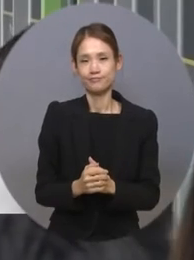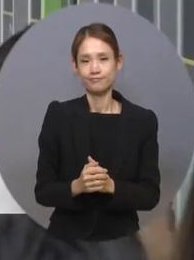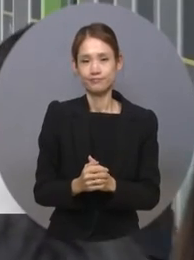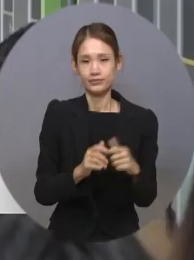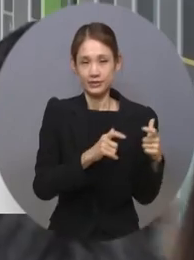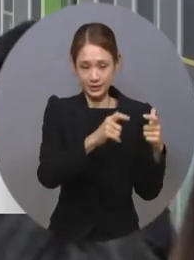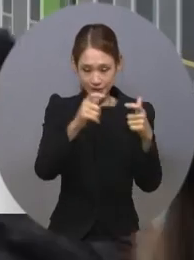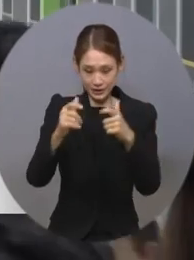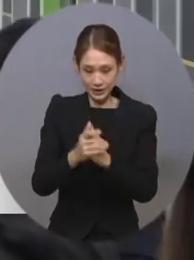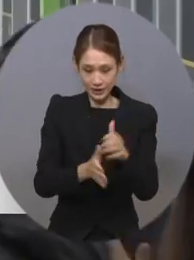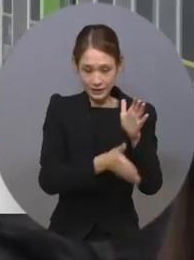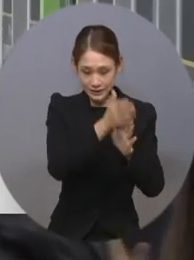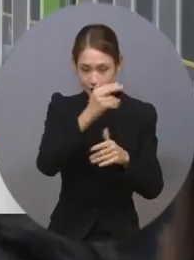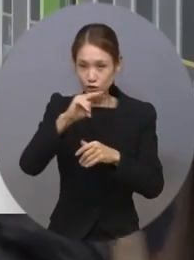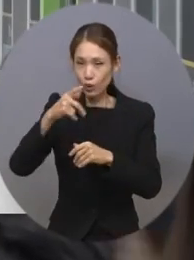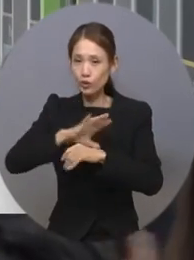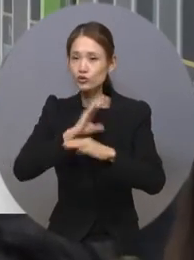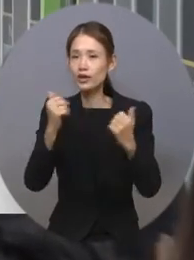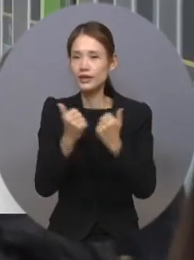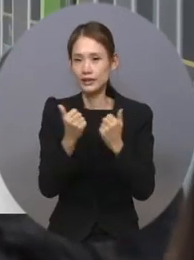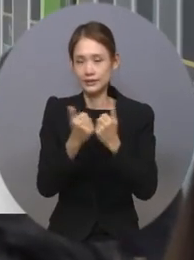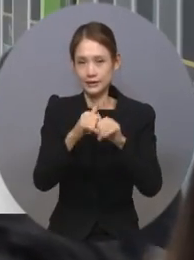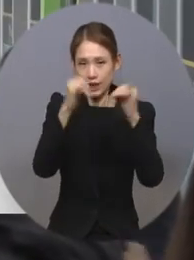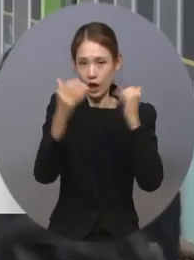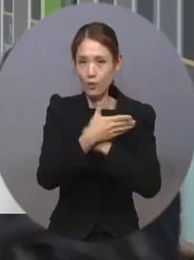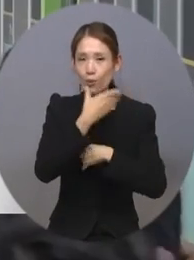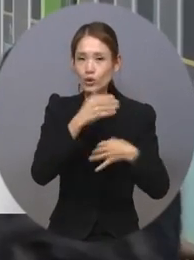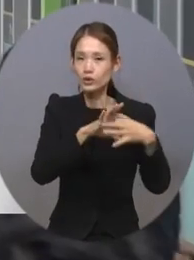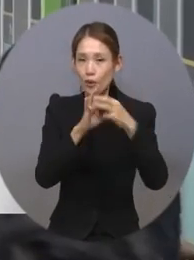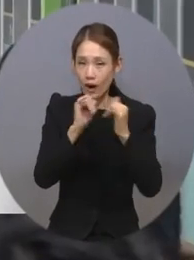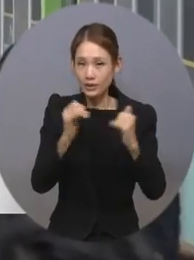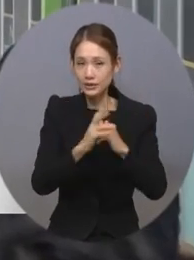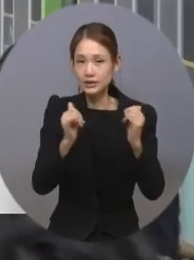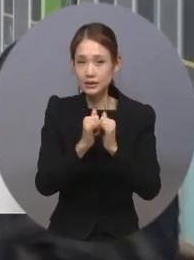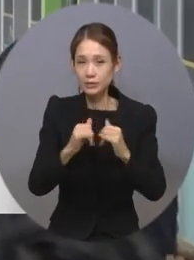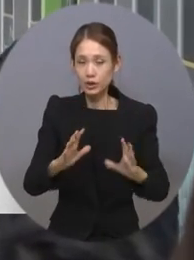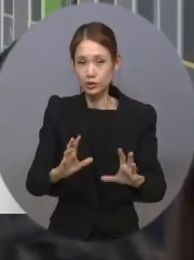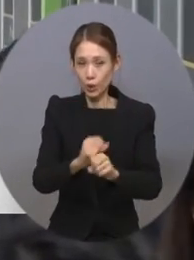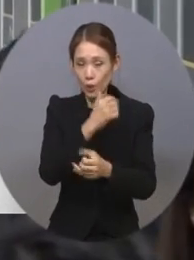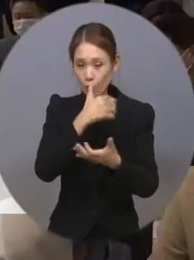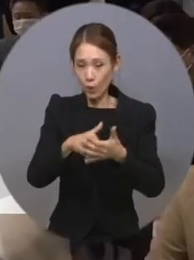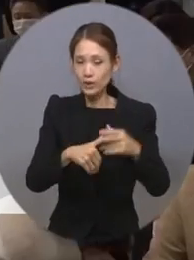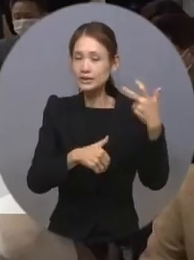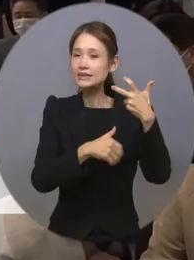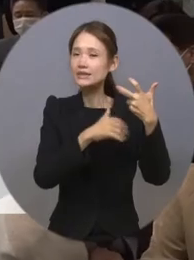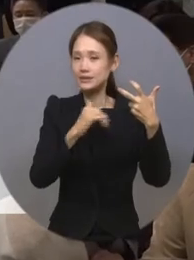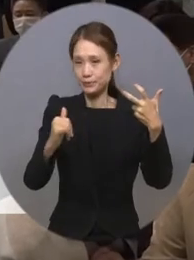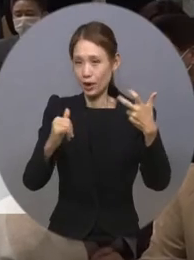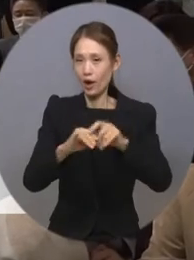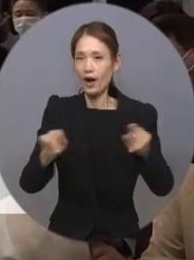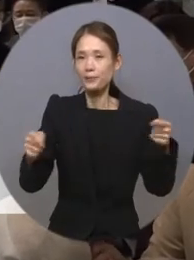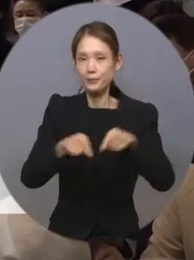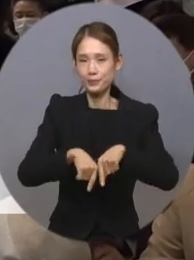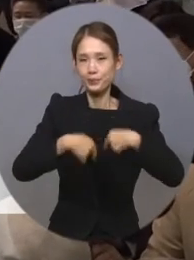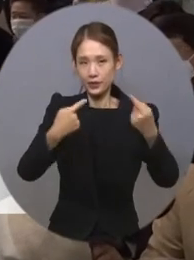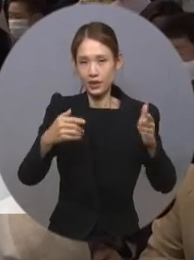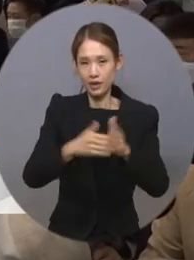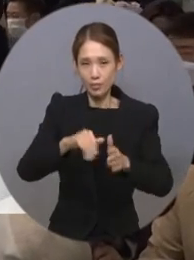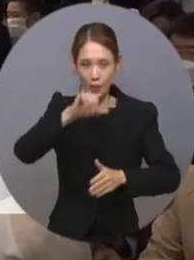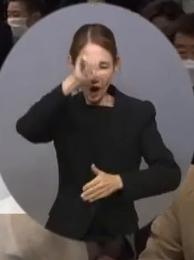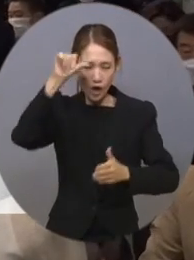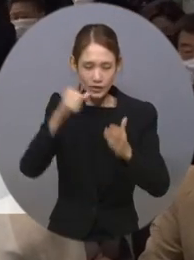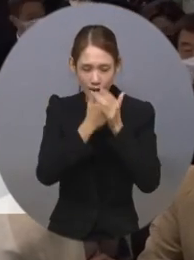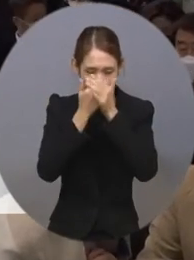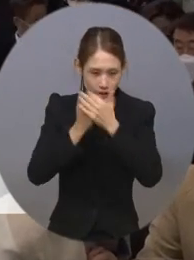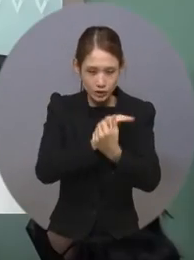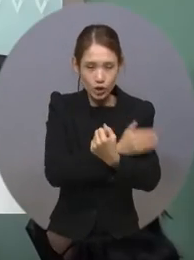지역의 시도 국회의원 및 사회복지 관계자, 시민 등 70여 명이 참석해 장애인 평생 학습권